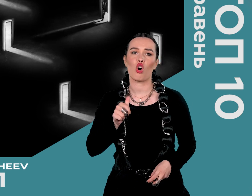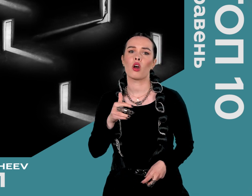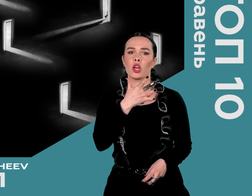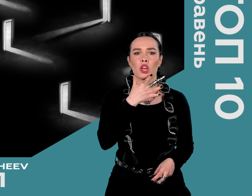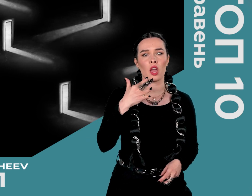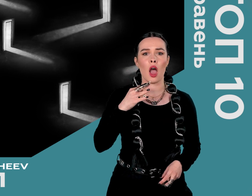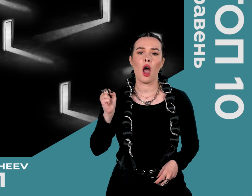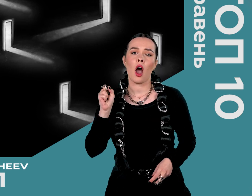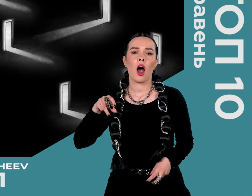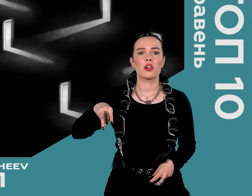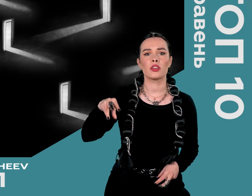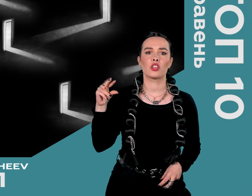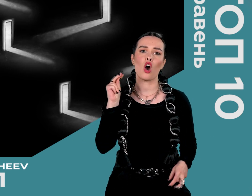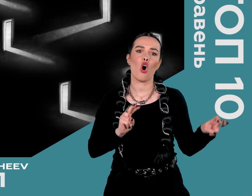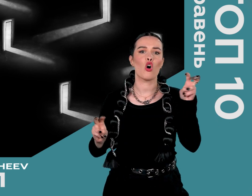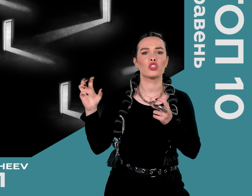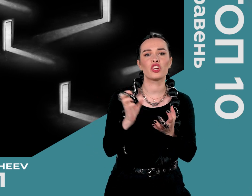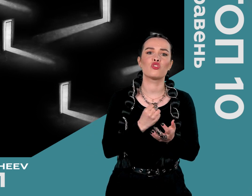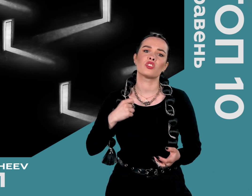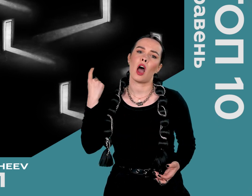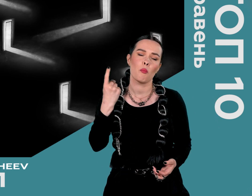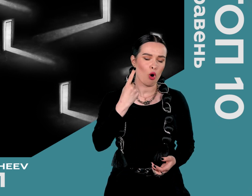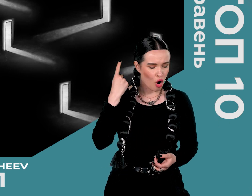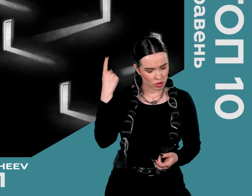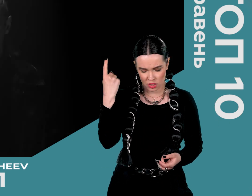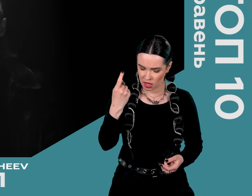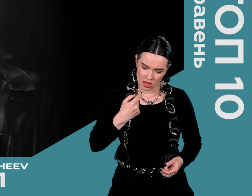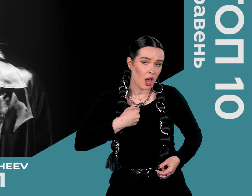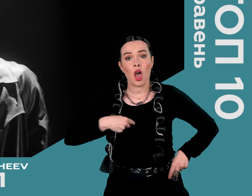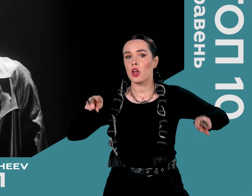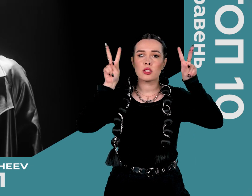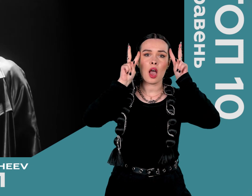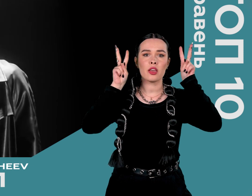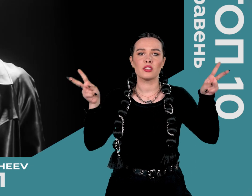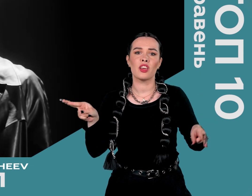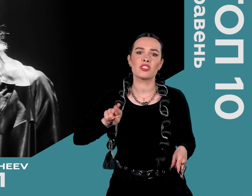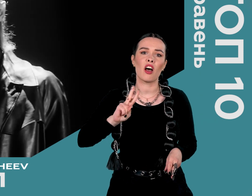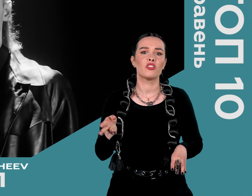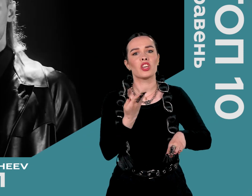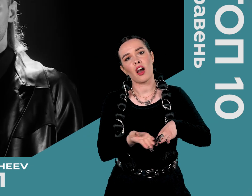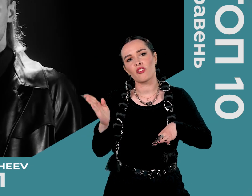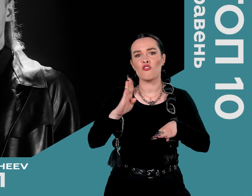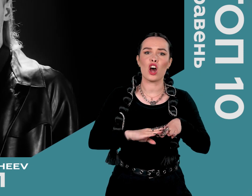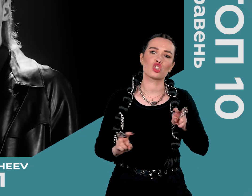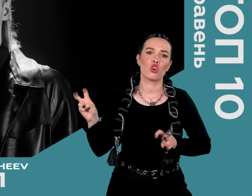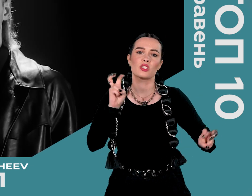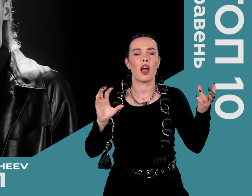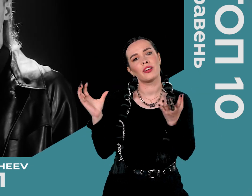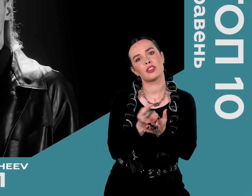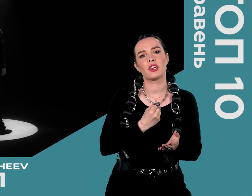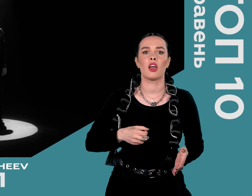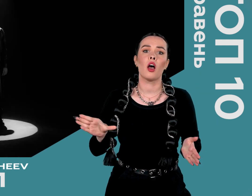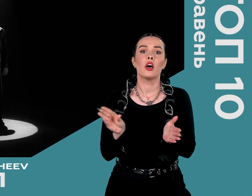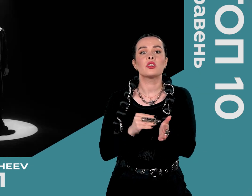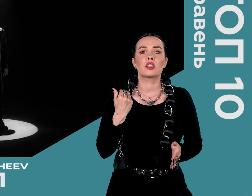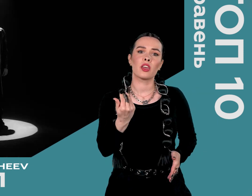шукаєш роки, але знаходиш самоті. Я й не знав, як важко